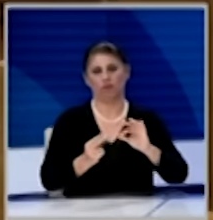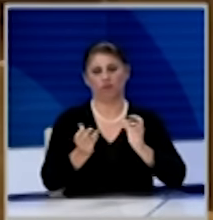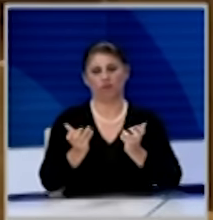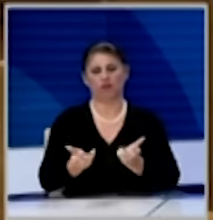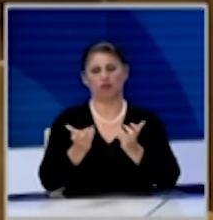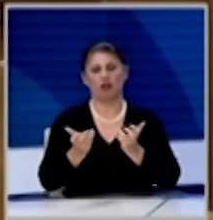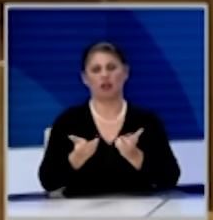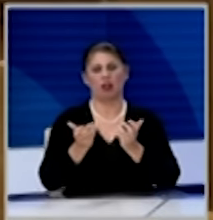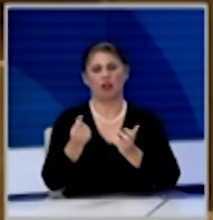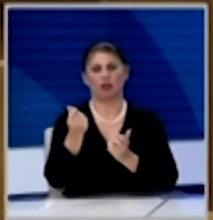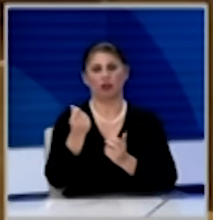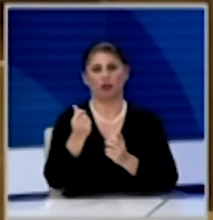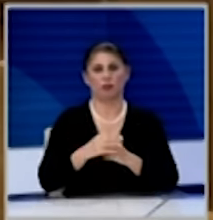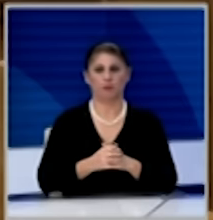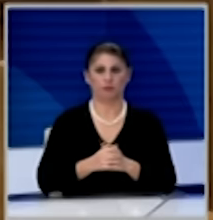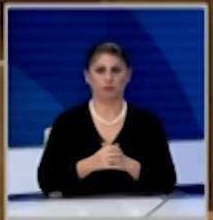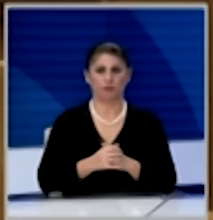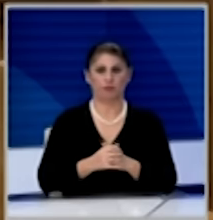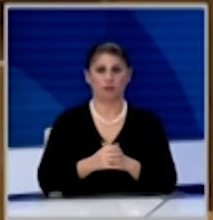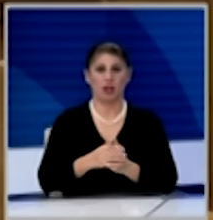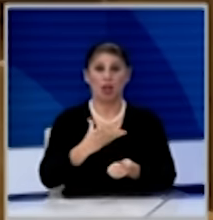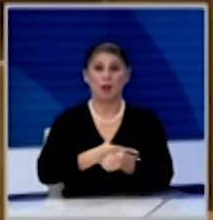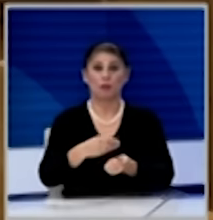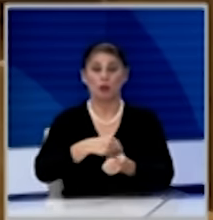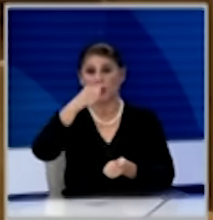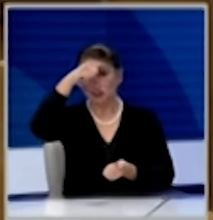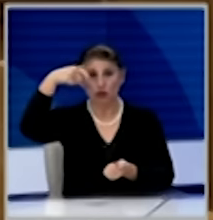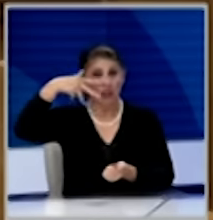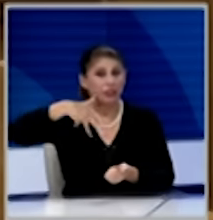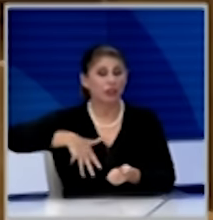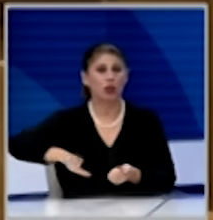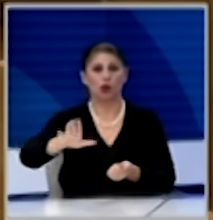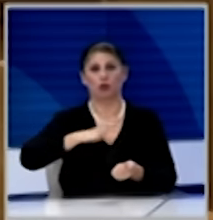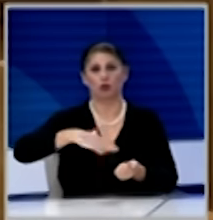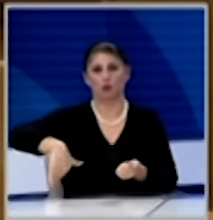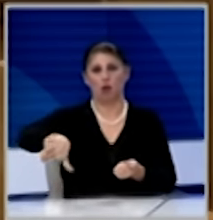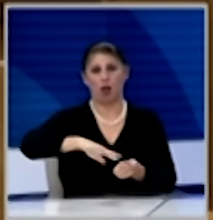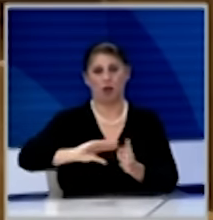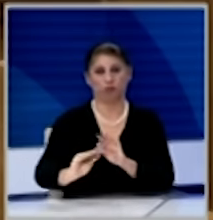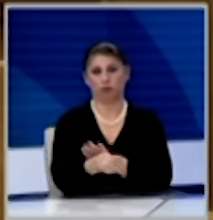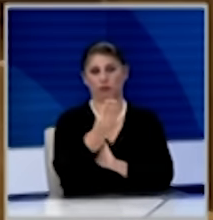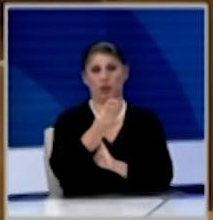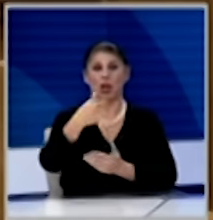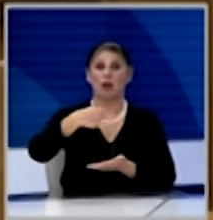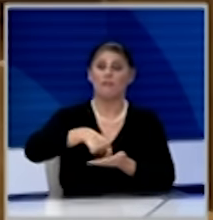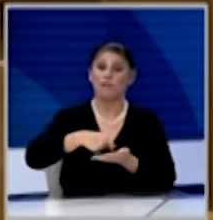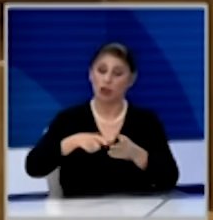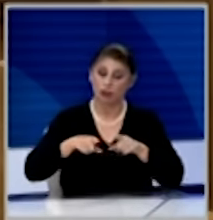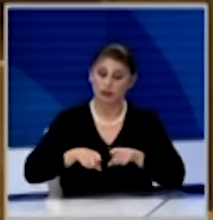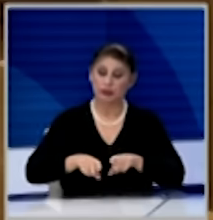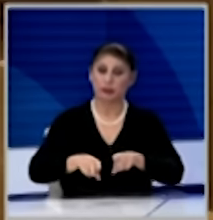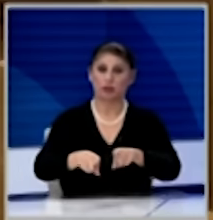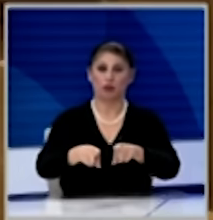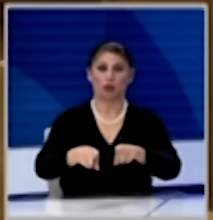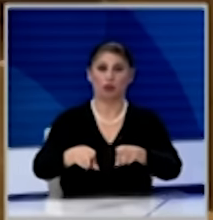ζεστό χρήμα απ το αίμα και τον ιδρώτα του λαού μας βγαλμένο φορολογεί ταυτόχρονα το